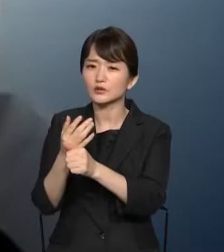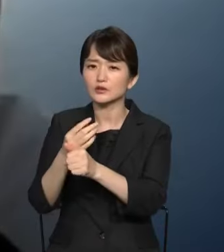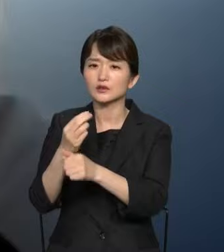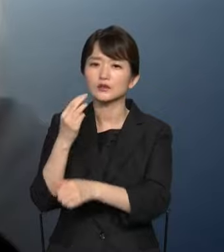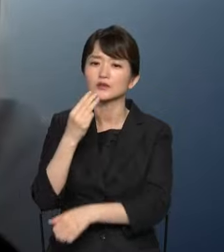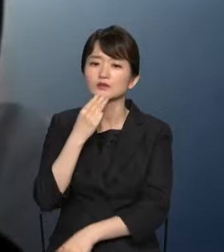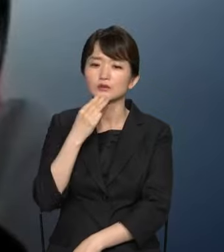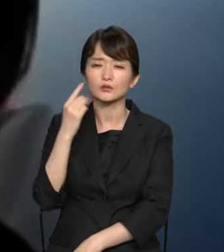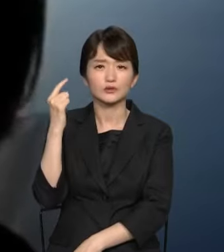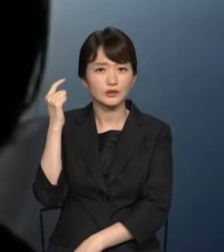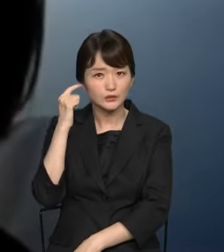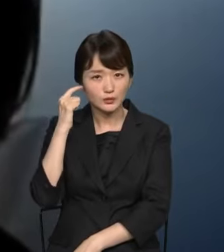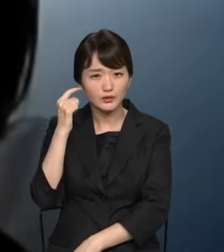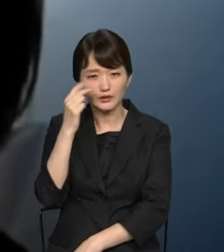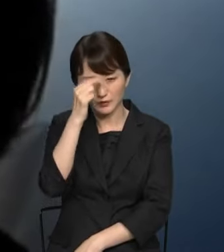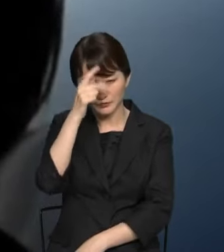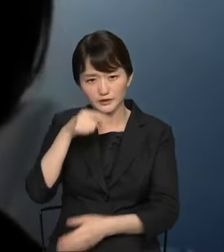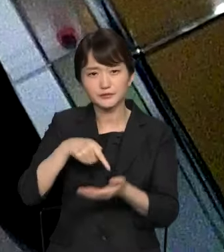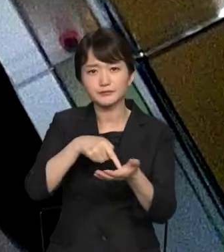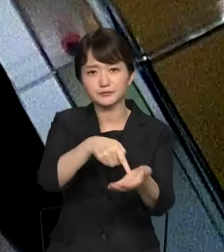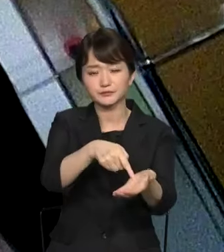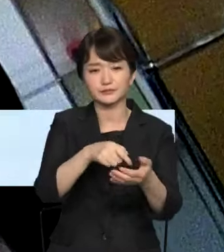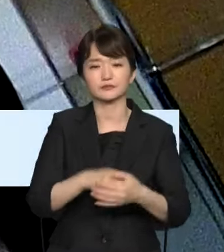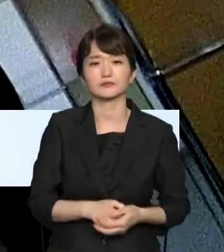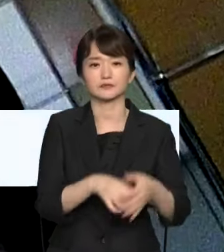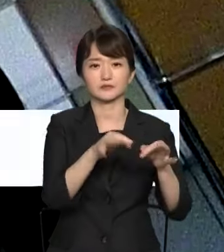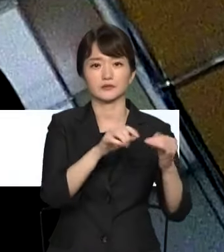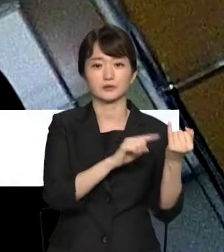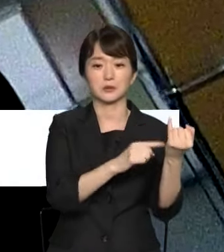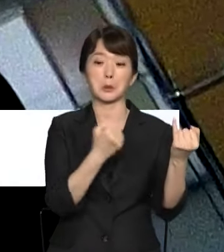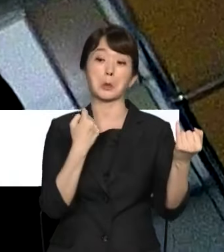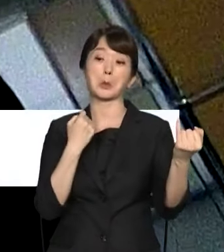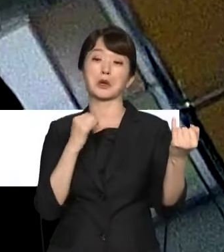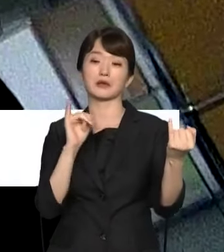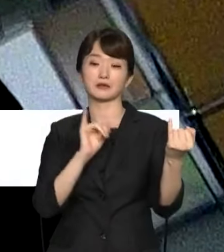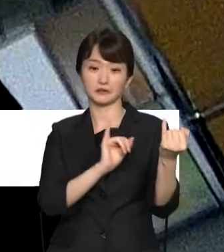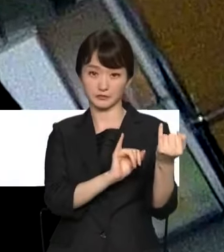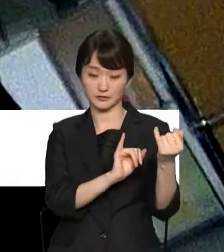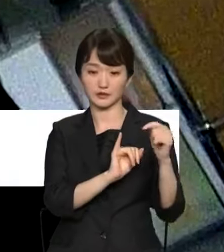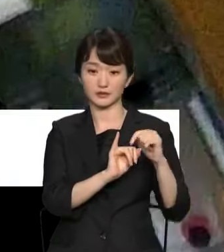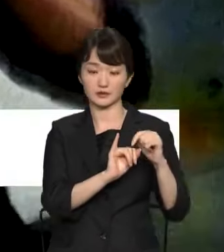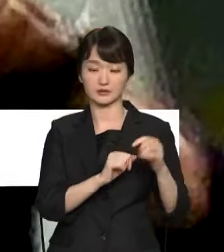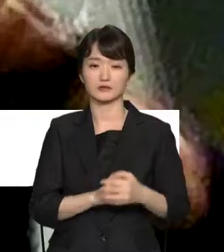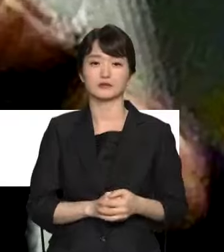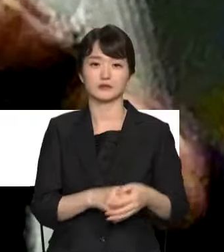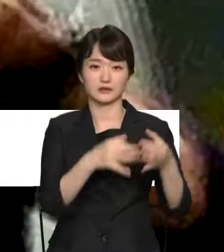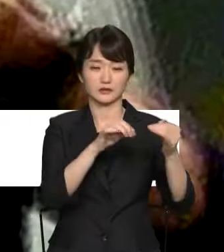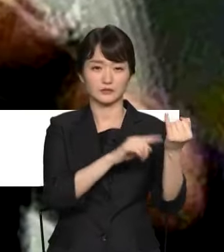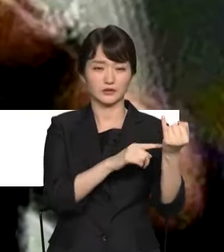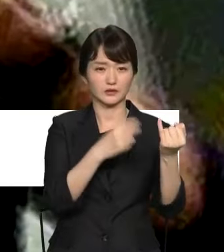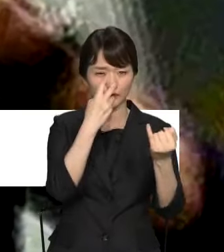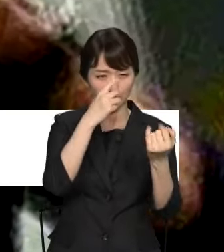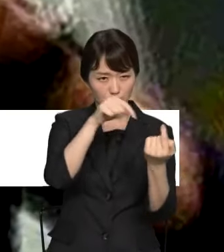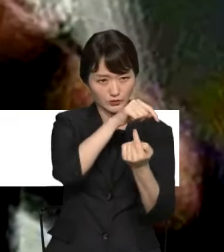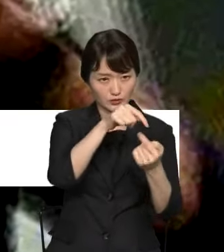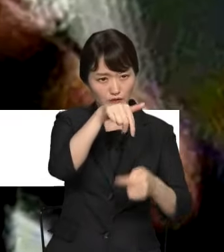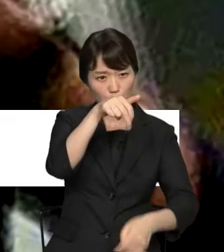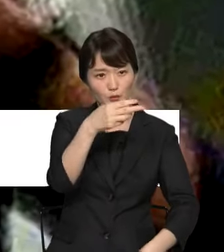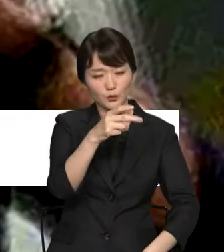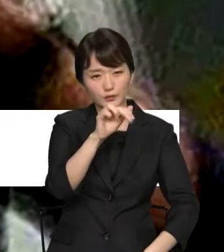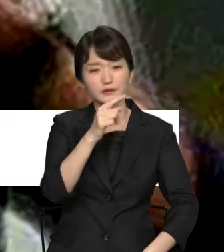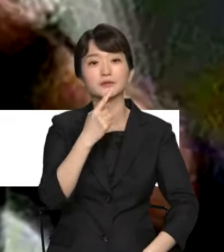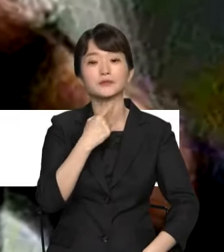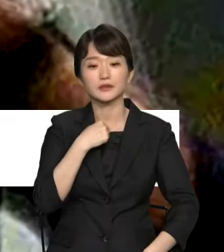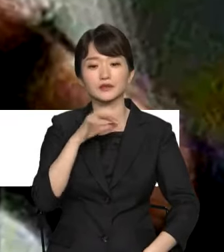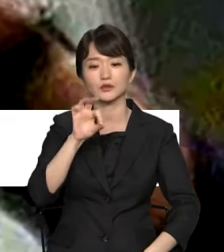검찰에 제출했습니다 김여사 뒤로 여성 한 명이서 있습니다 김여사가 운영하던 회사인 코바나 콘텐츠 출신으로 알려진